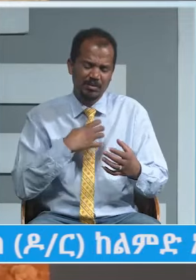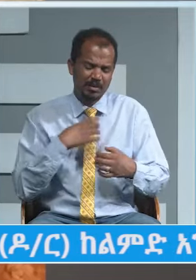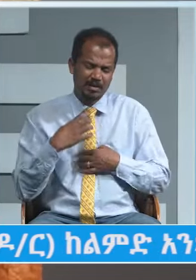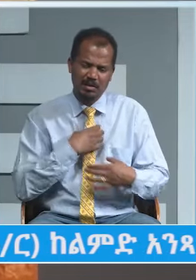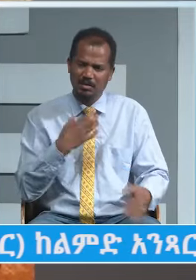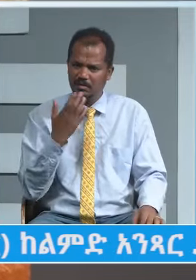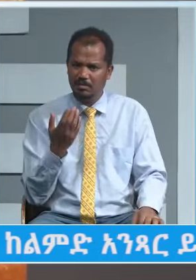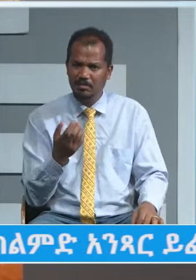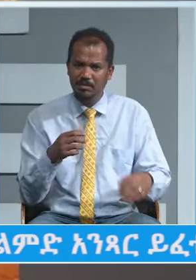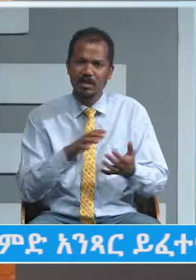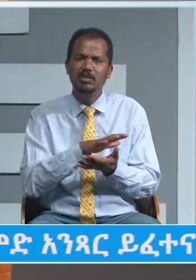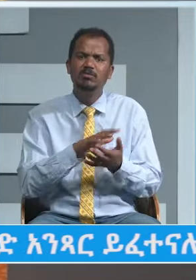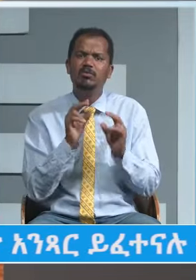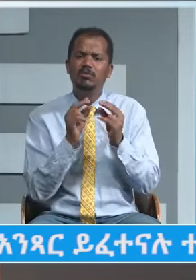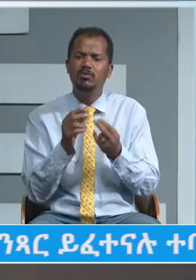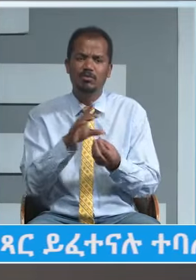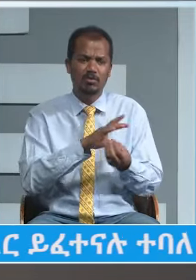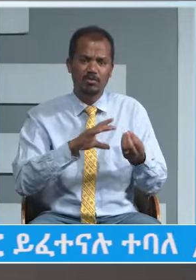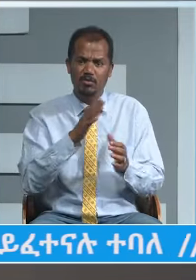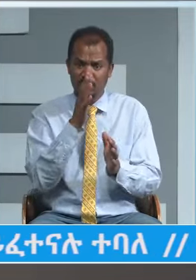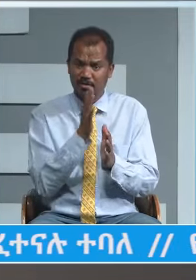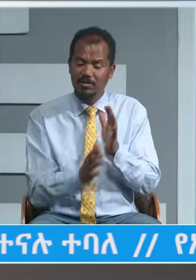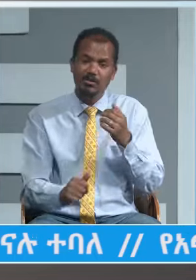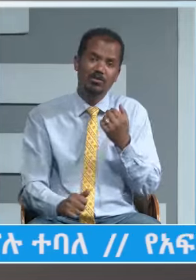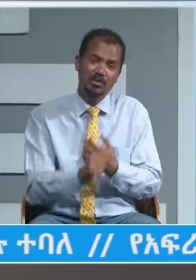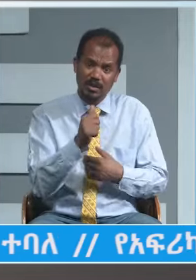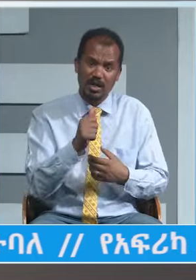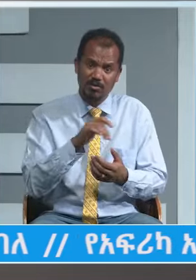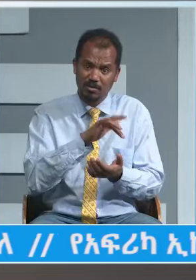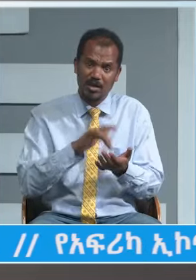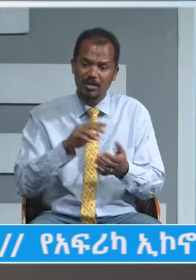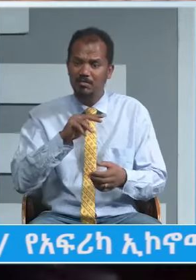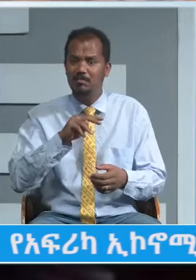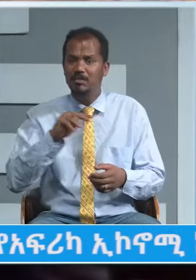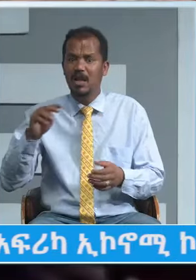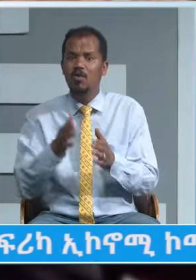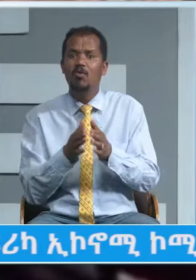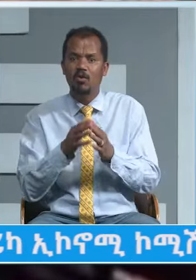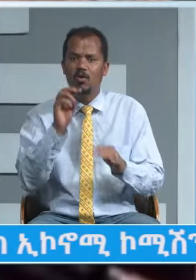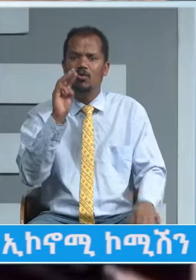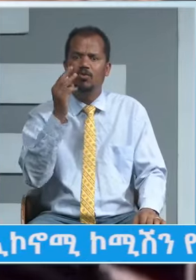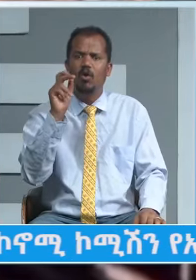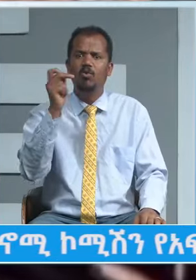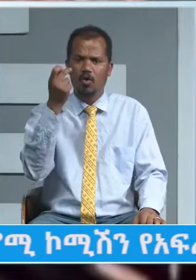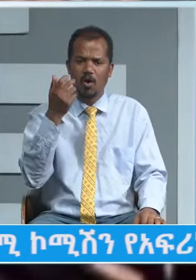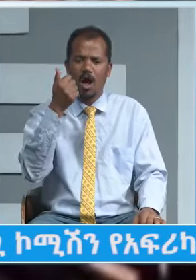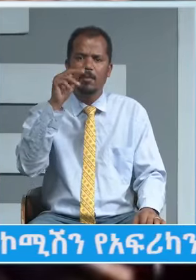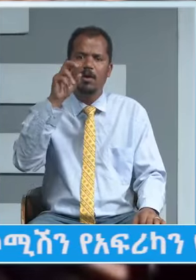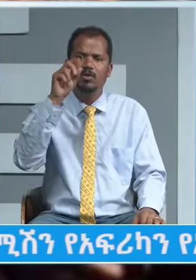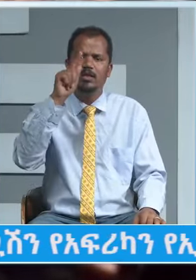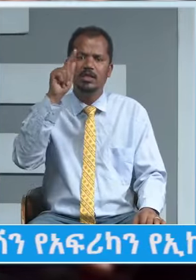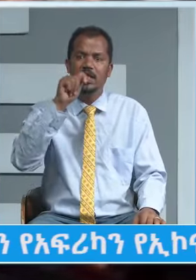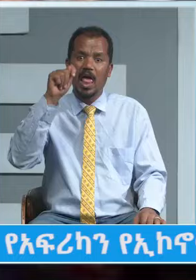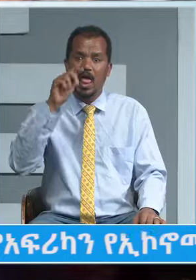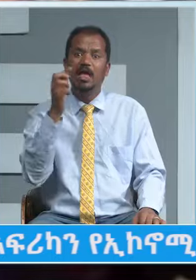በተደጋጋሚ ቅሬታዎች ይገለጻል የሽብር ቡድኑ በክልሉ ከፈጸማቸው ጥቃቶች መካከል በመስራቅ ጉራ ጌዞን በሶዶ ወረዳ